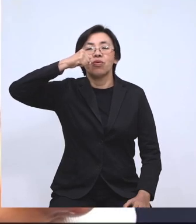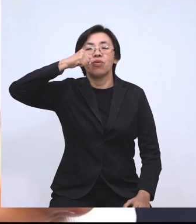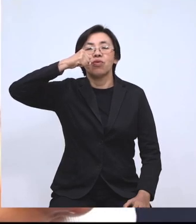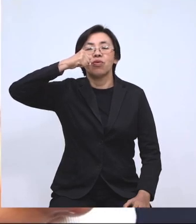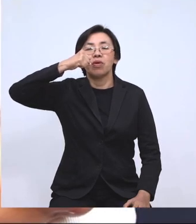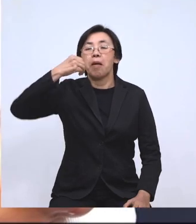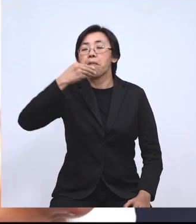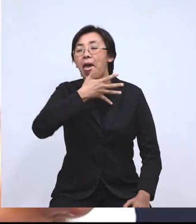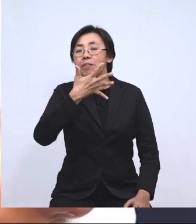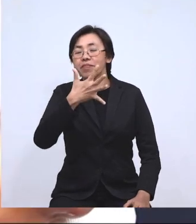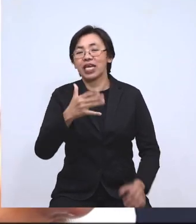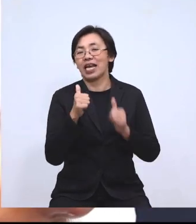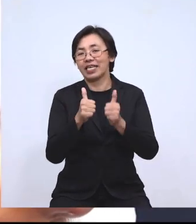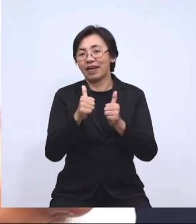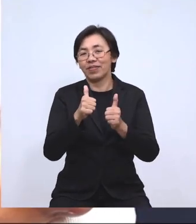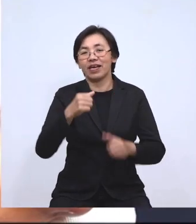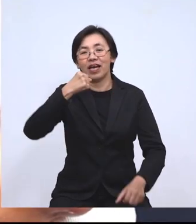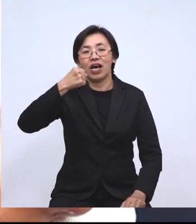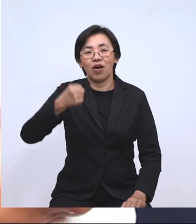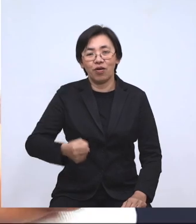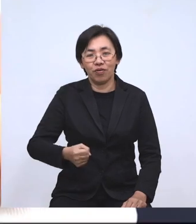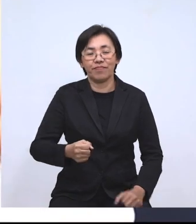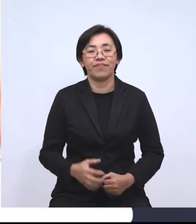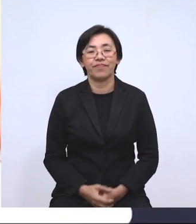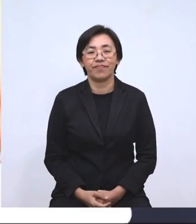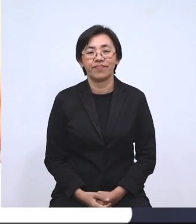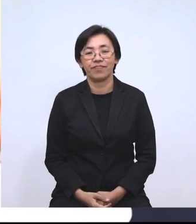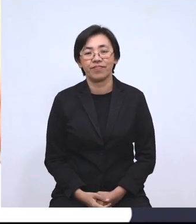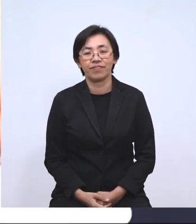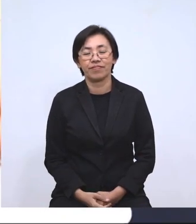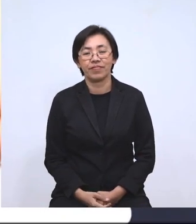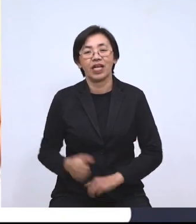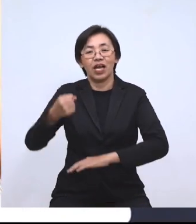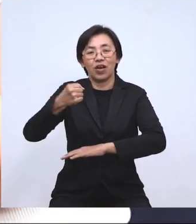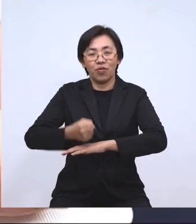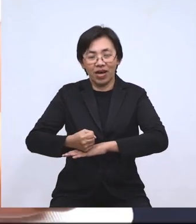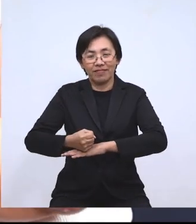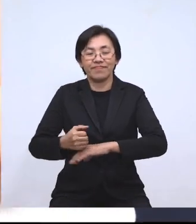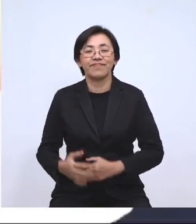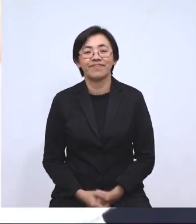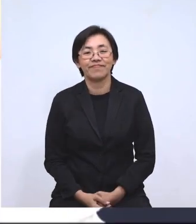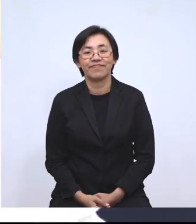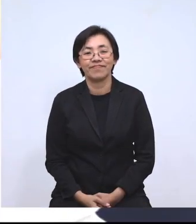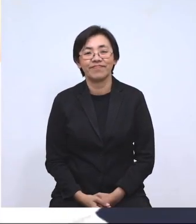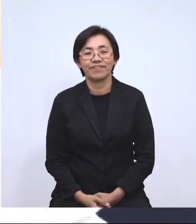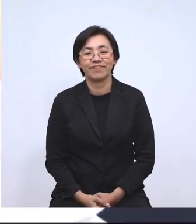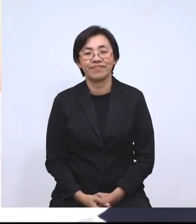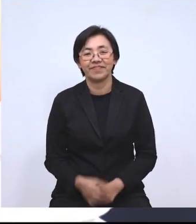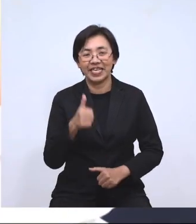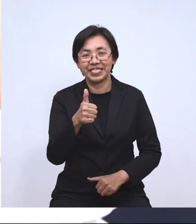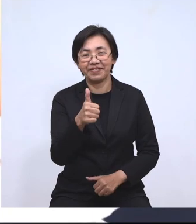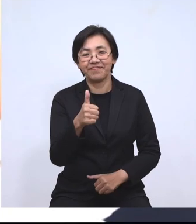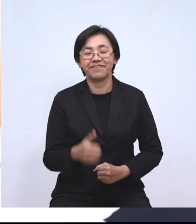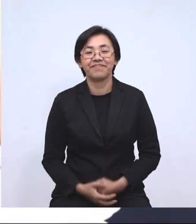วันนี้กินดีไม่หกเลยมอสเยี่ยมเอาลงมาครับ วางก่อนครับ วางก่อนครับเยี่ยมมากครับ สุดยอดต้อง